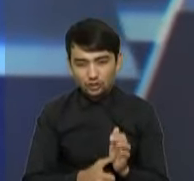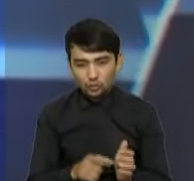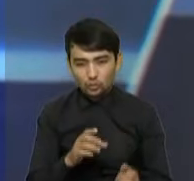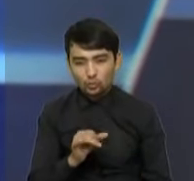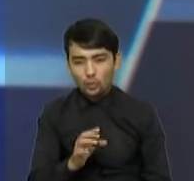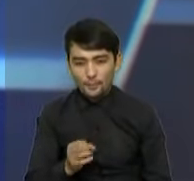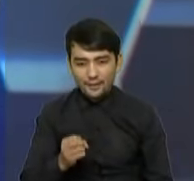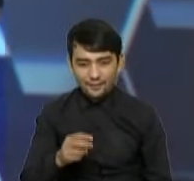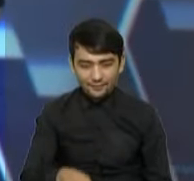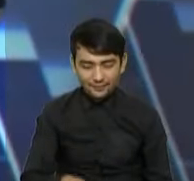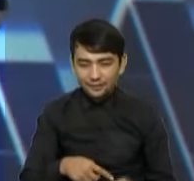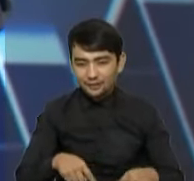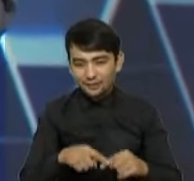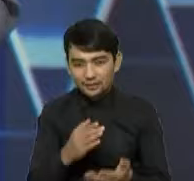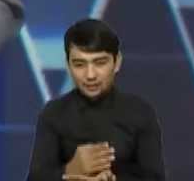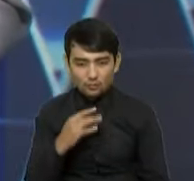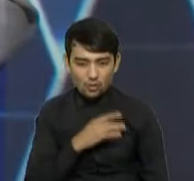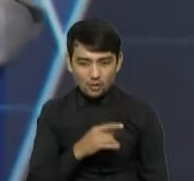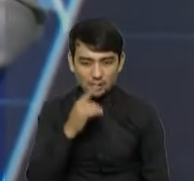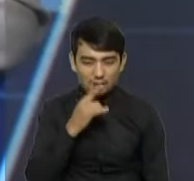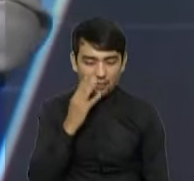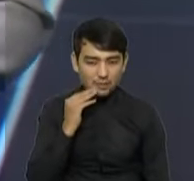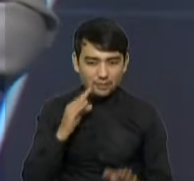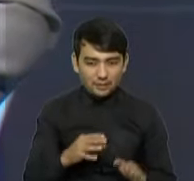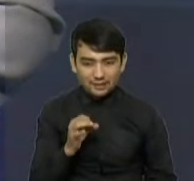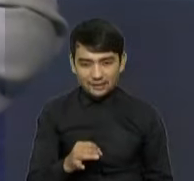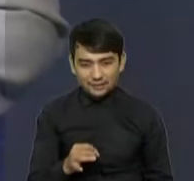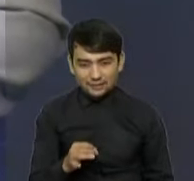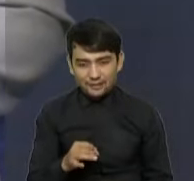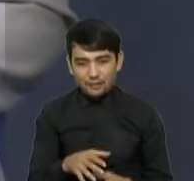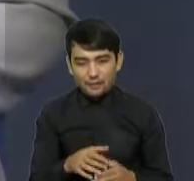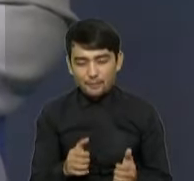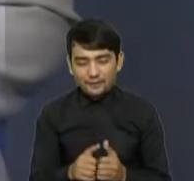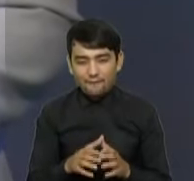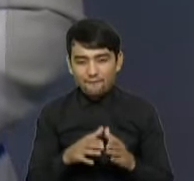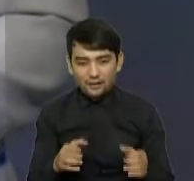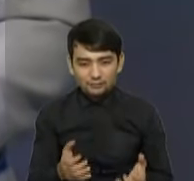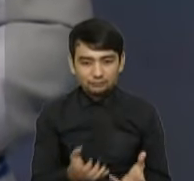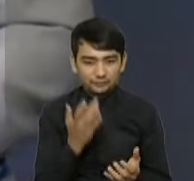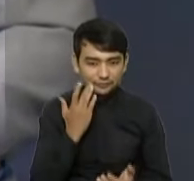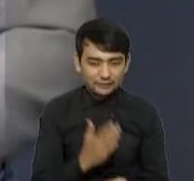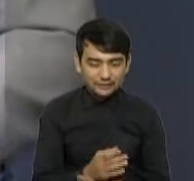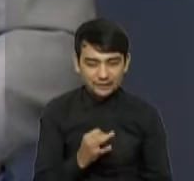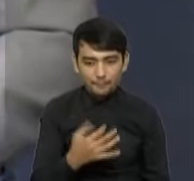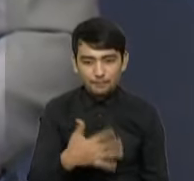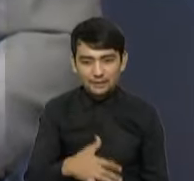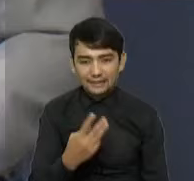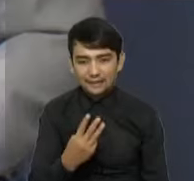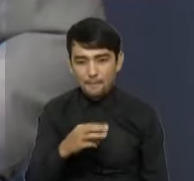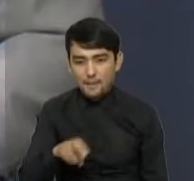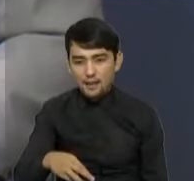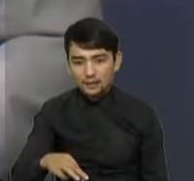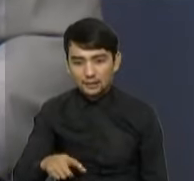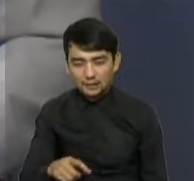мегаполисе. Мощный импульс придала финансовая поддержка со стороны местных властей. Всего на это было выделено 53 миллиарда